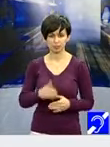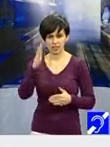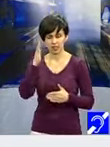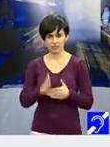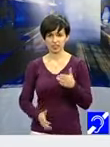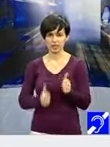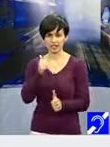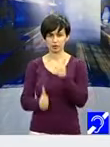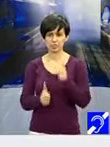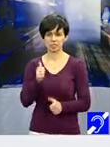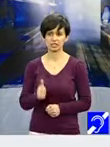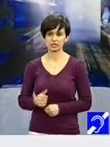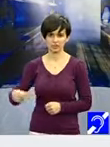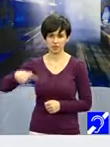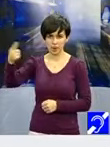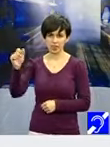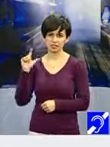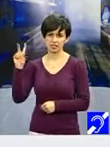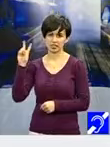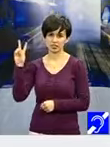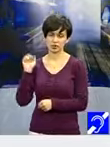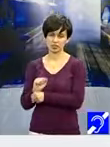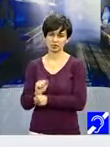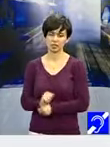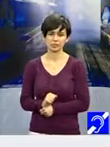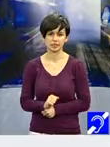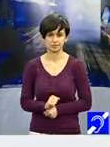peste 2 săptămâni în Belgia.